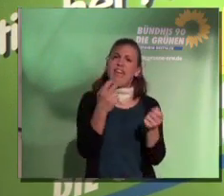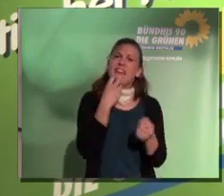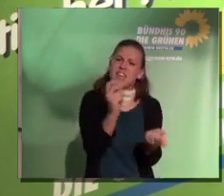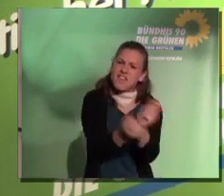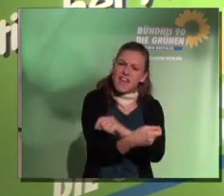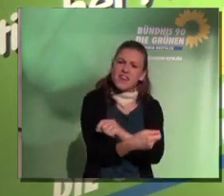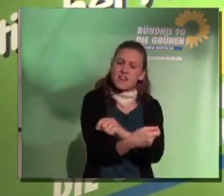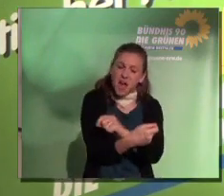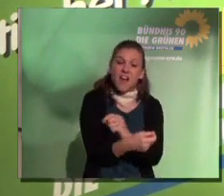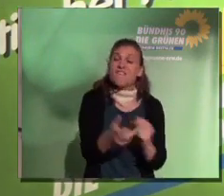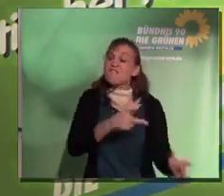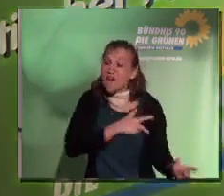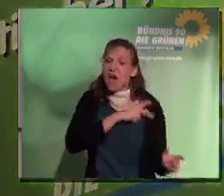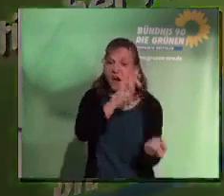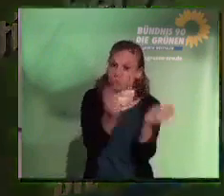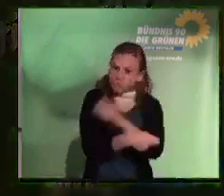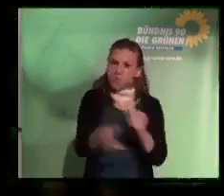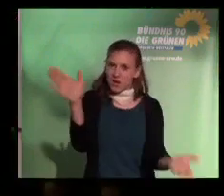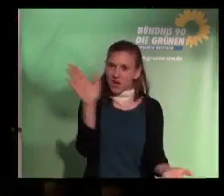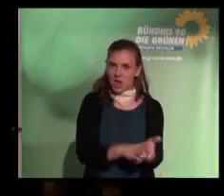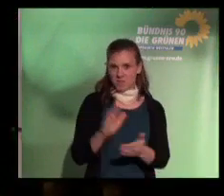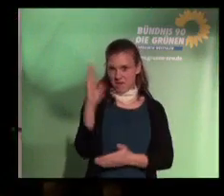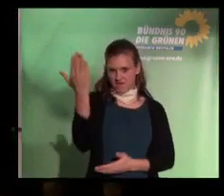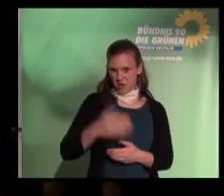liebe Freundinnen und Freunde.